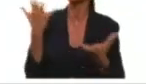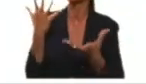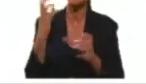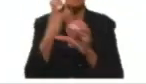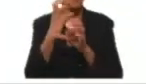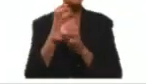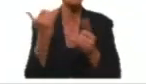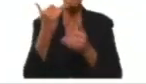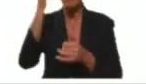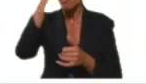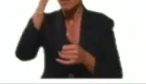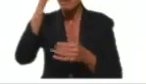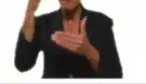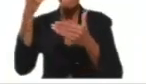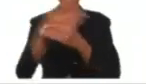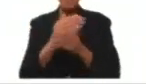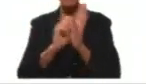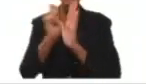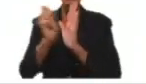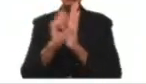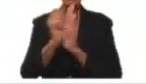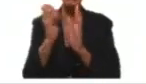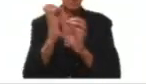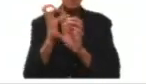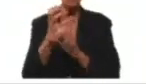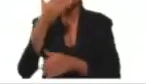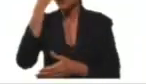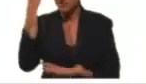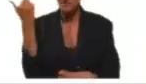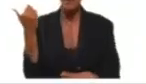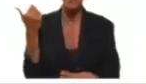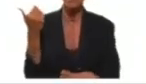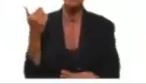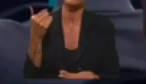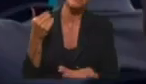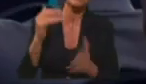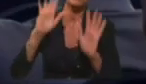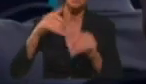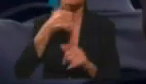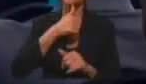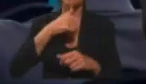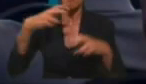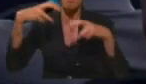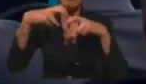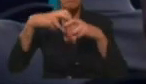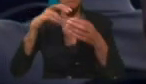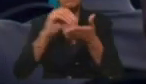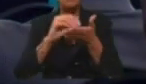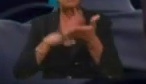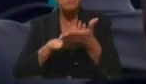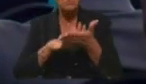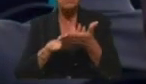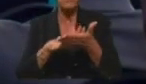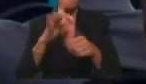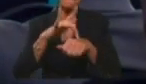wie, jak się nazywa ta firma, która jest przewoźnikiem, tak. No więc coś tam wpisze w wyszukiwarkę, jakiś wynik mu